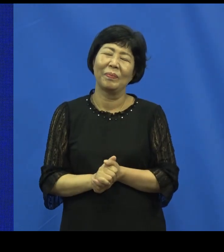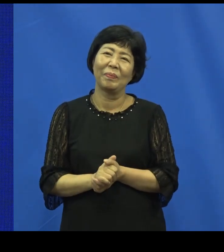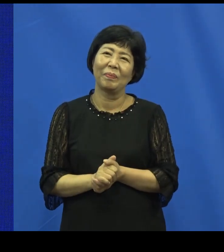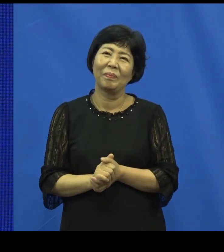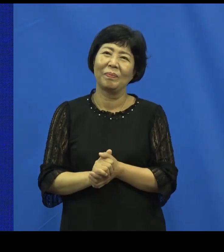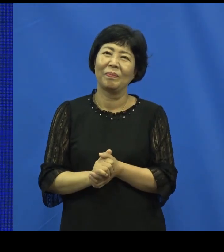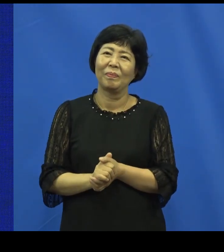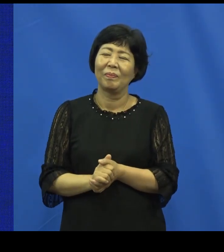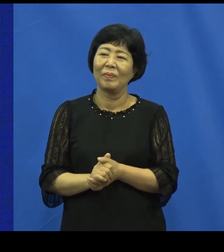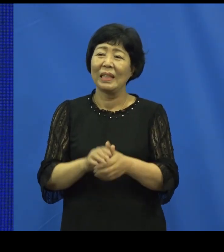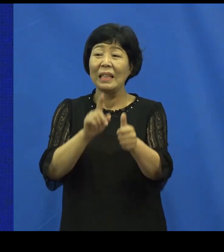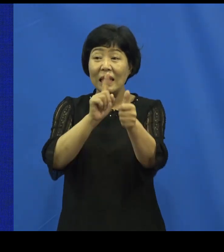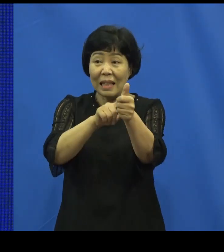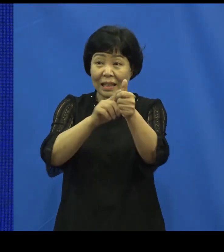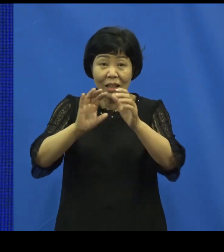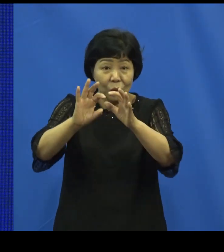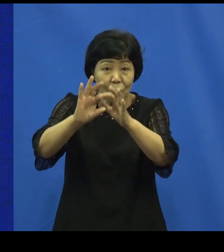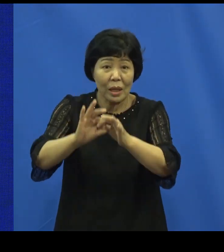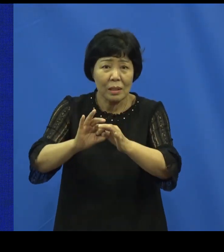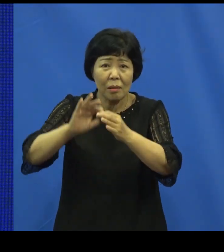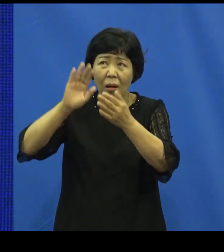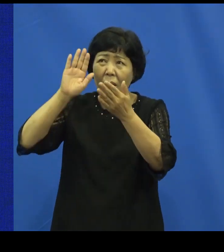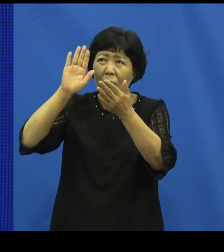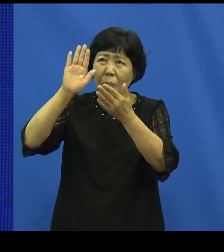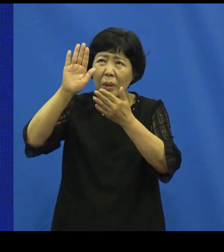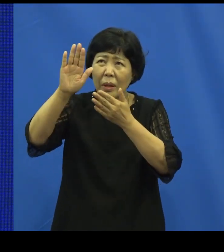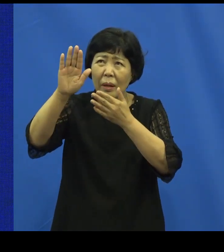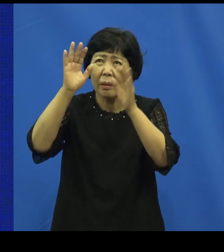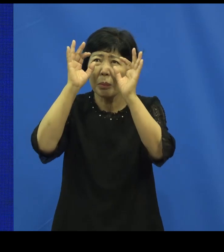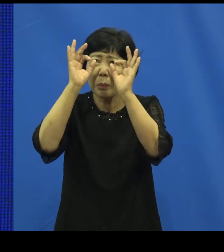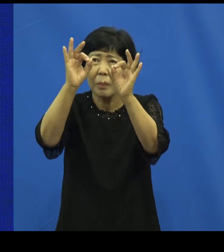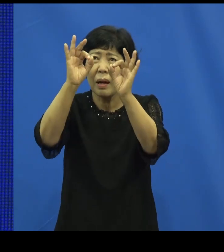그래서 이 다니엘을 통해서 우리는 미래를 보게 되는 거죠.